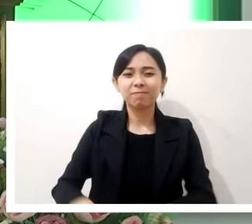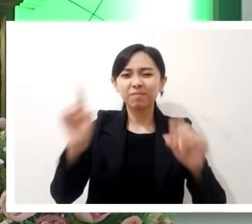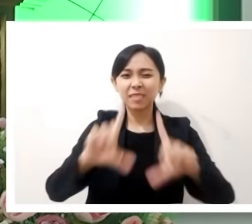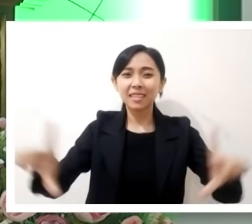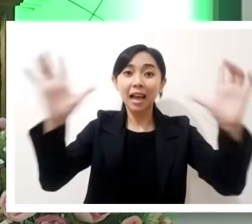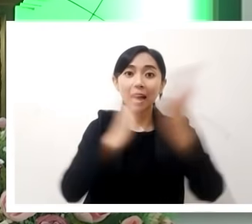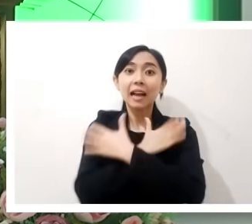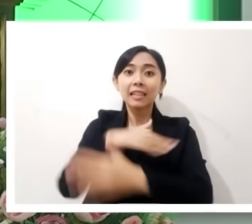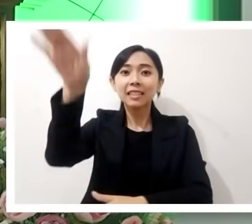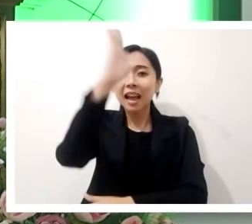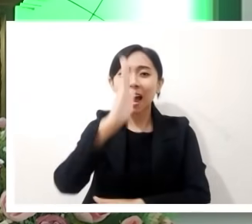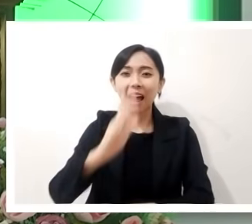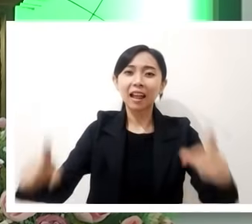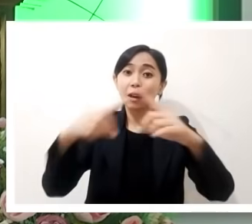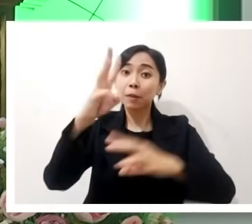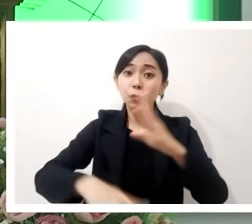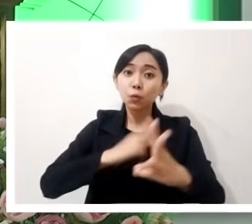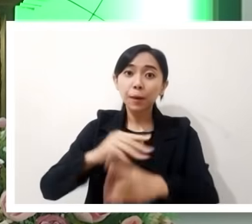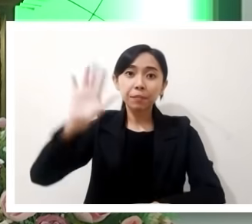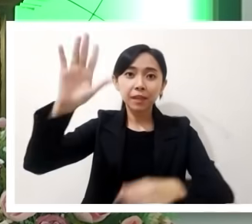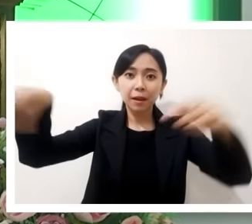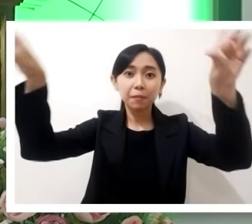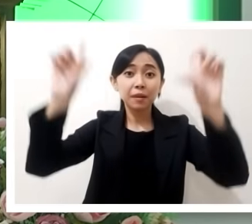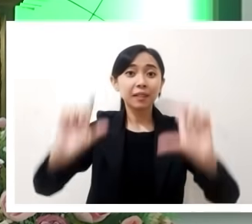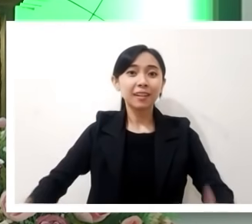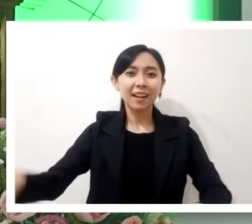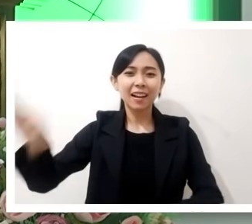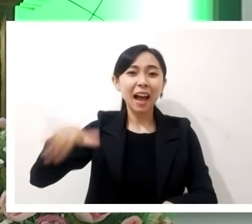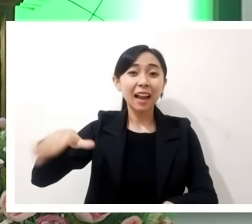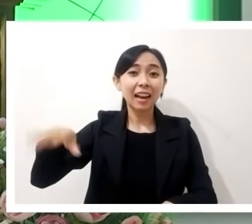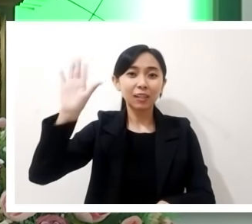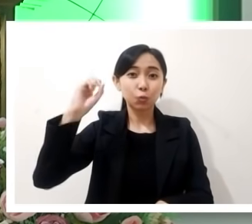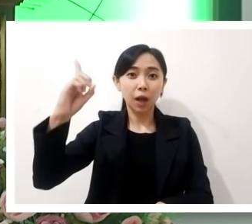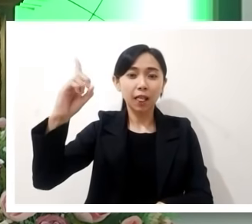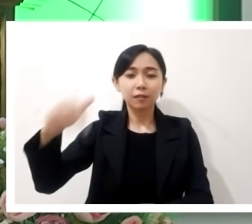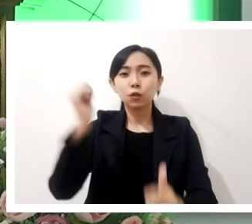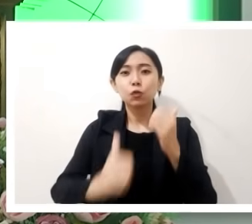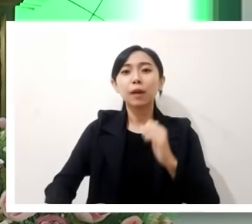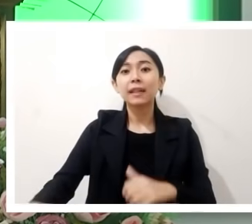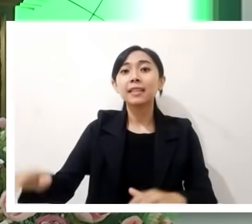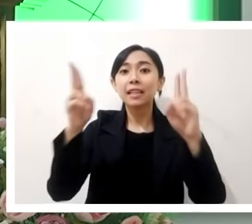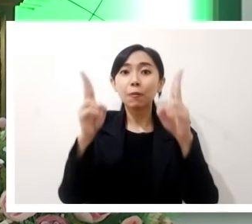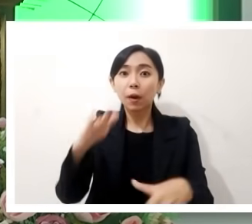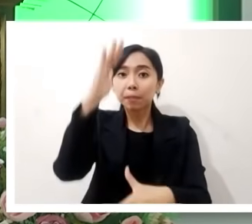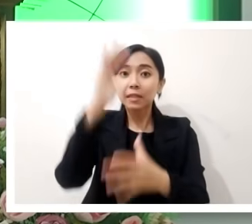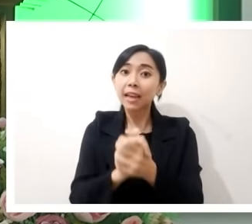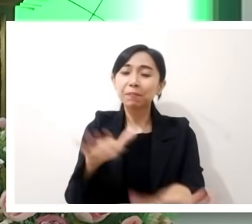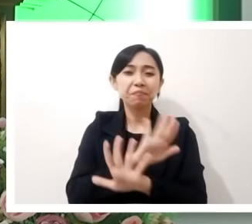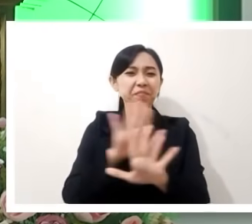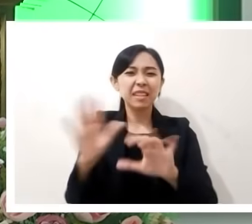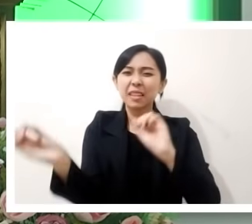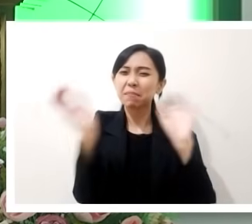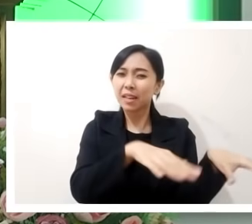akan dunia ini, sehingga Ia telah mengaruniakan anaknya yang tunggal, supaya setiap orang yang percaya kepadanya tidak binasa,